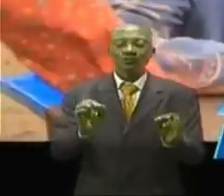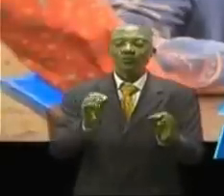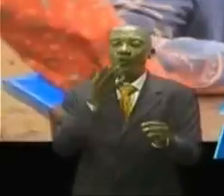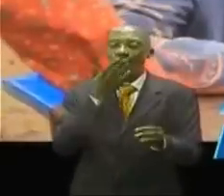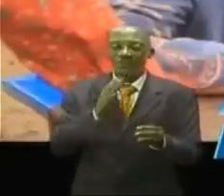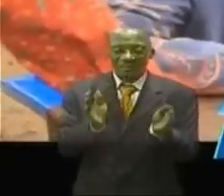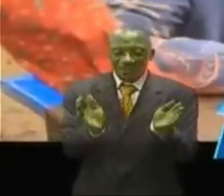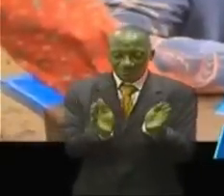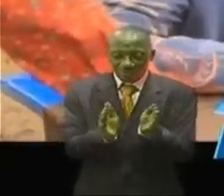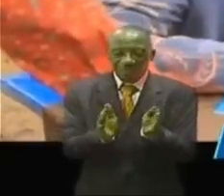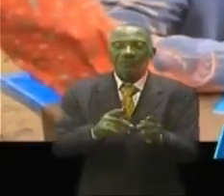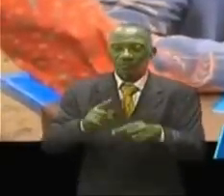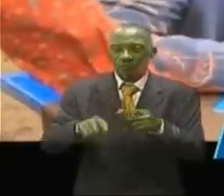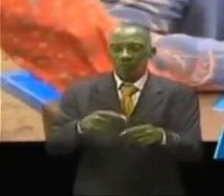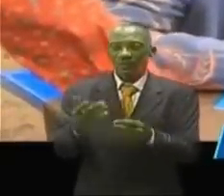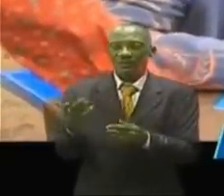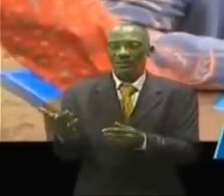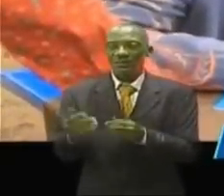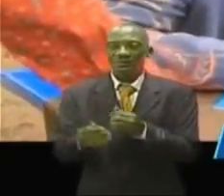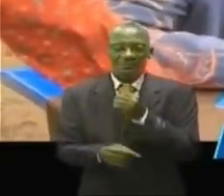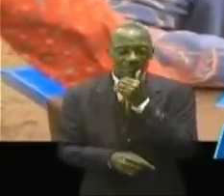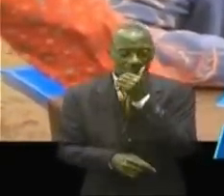de soins.